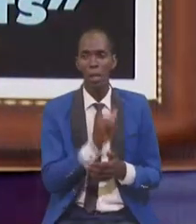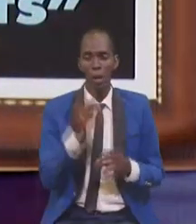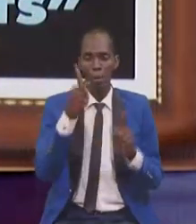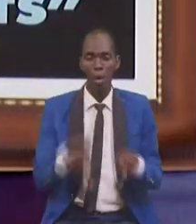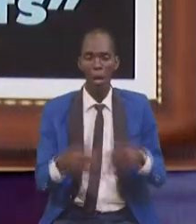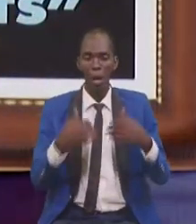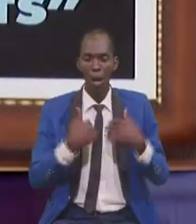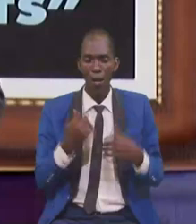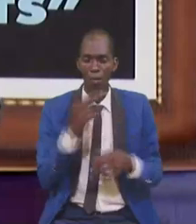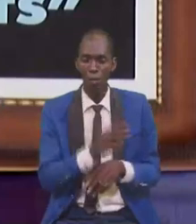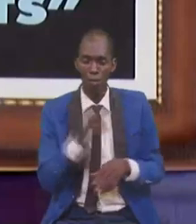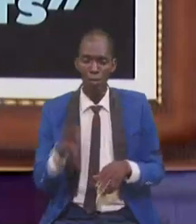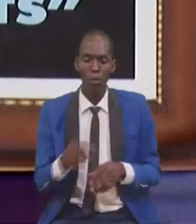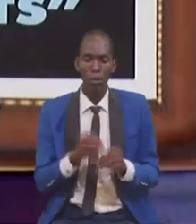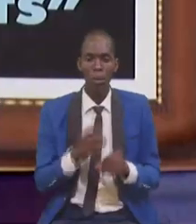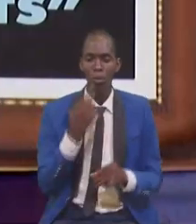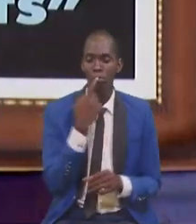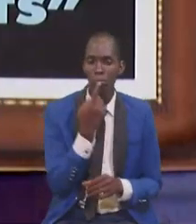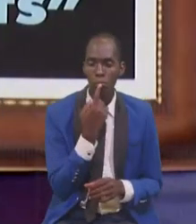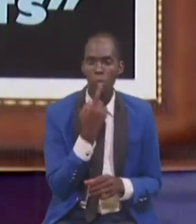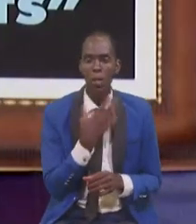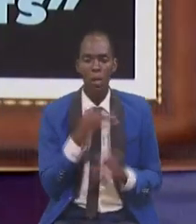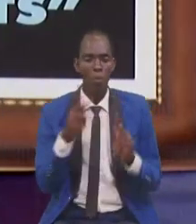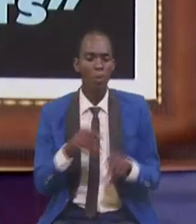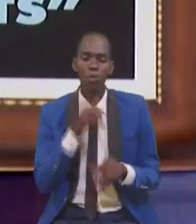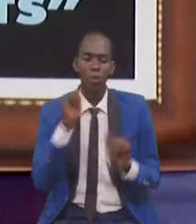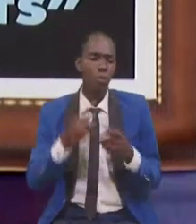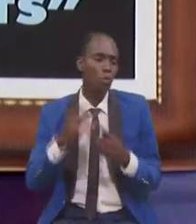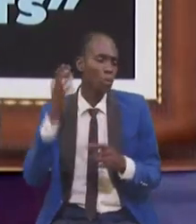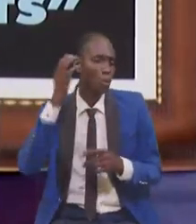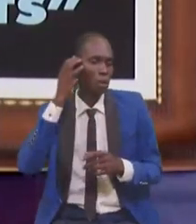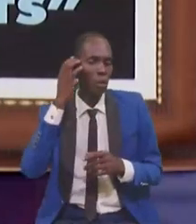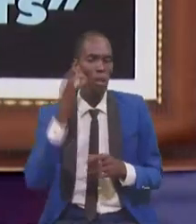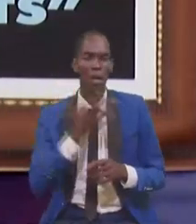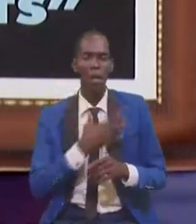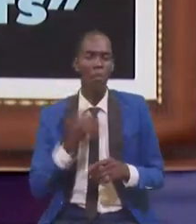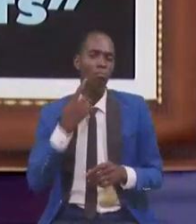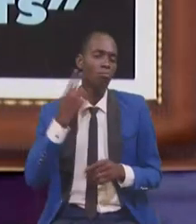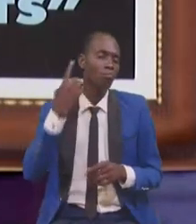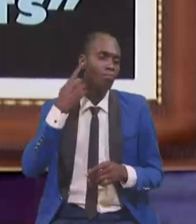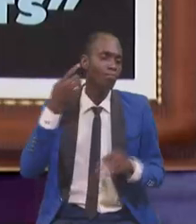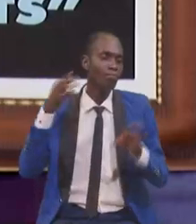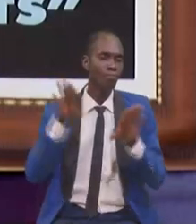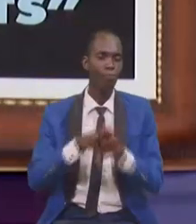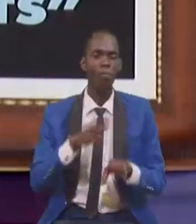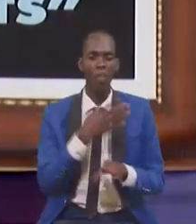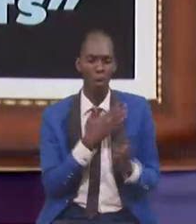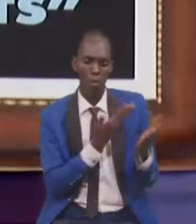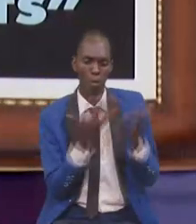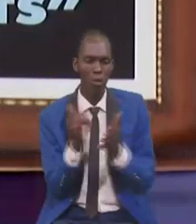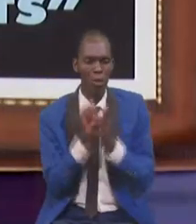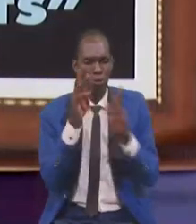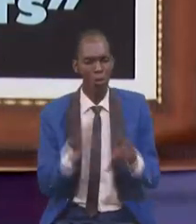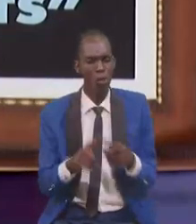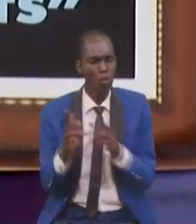Qu'une personne a le mal, a du mal à parler, une personne qui n'entend pas, qui est sourde, on l'a amené à Jésus.